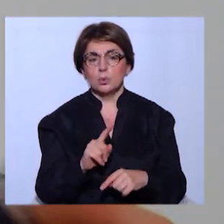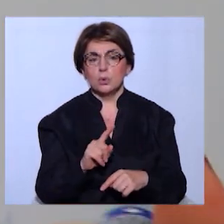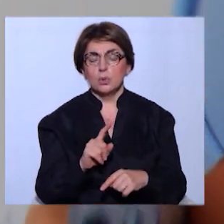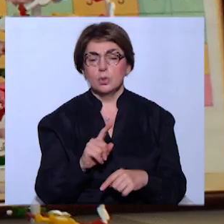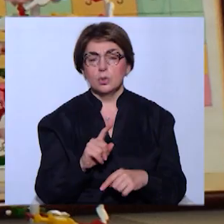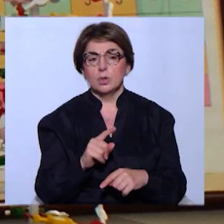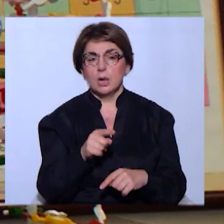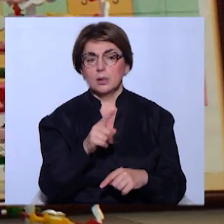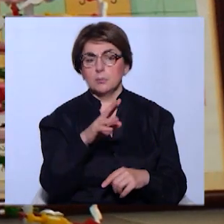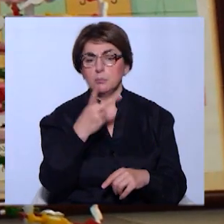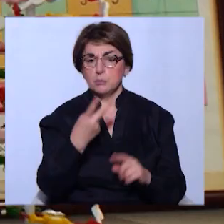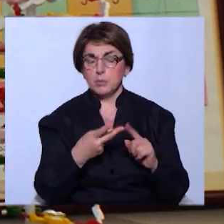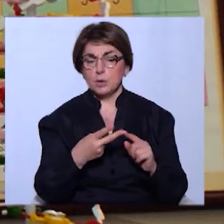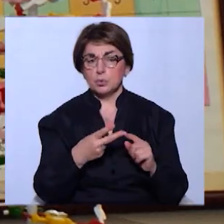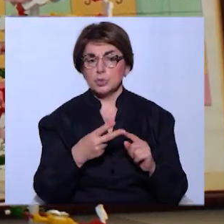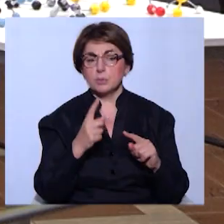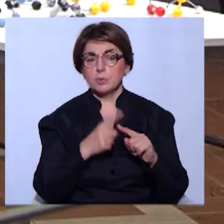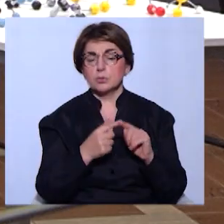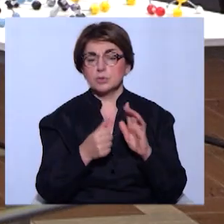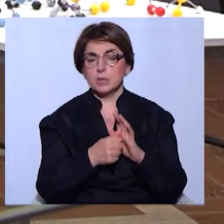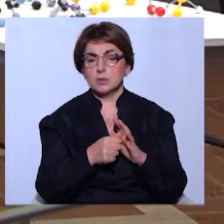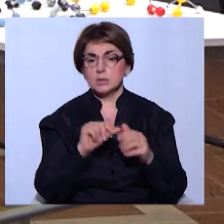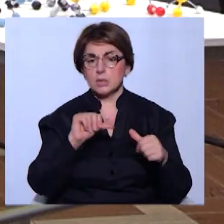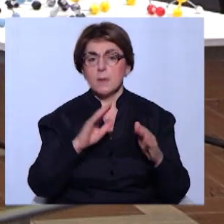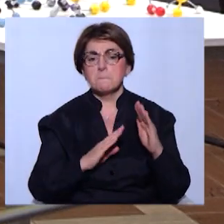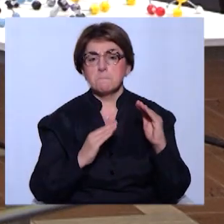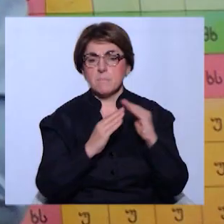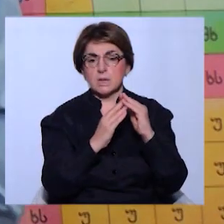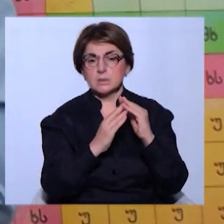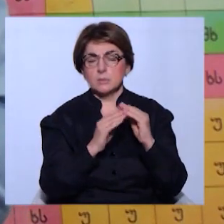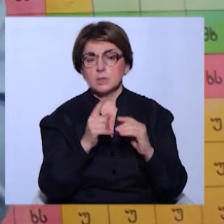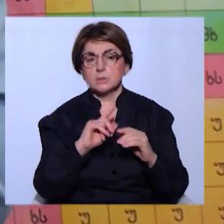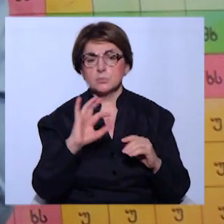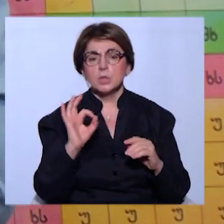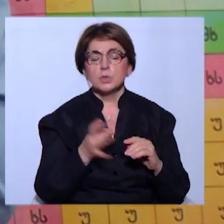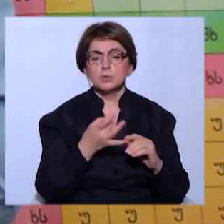შეიძლება გამოყენებული იქნეს როგორც მჟანგავი, ასევე აღდგენი. მათ შეესაბამებად მჟავები